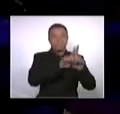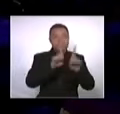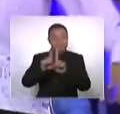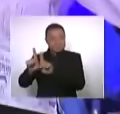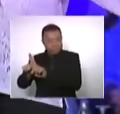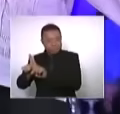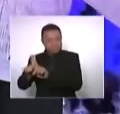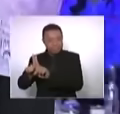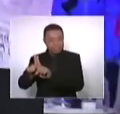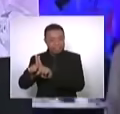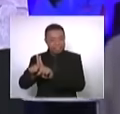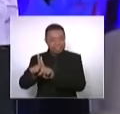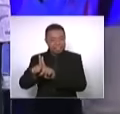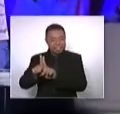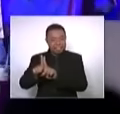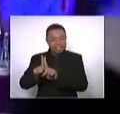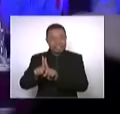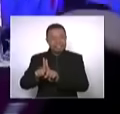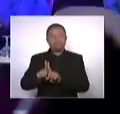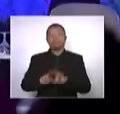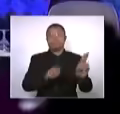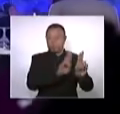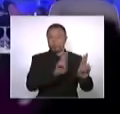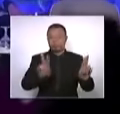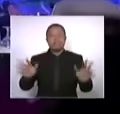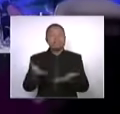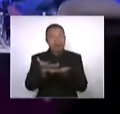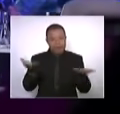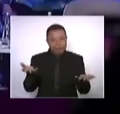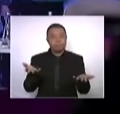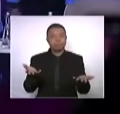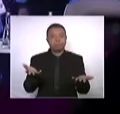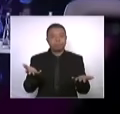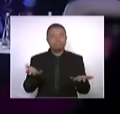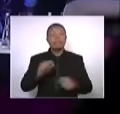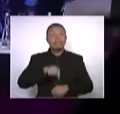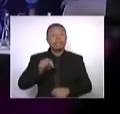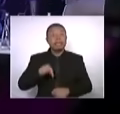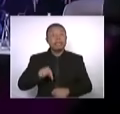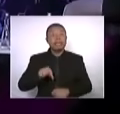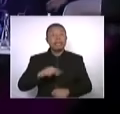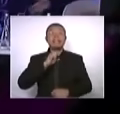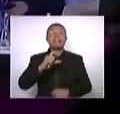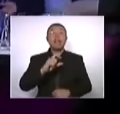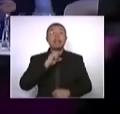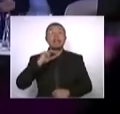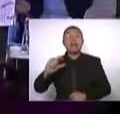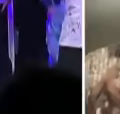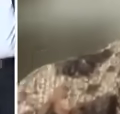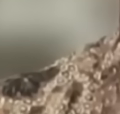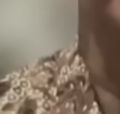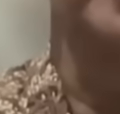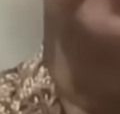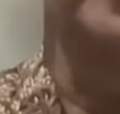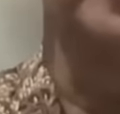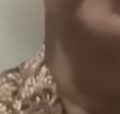manusia kan unik manusia akan menemukan personalitasnya sendiri juga gitu sebagai seorang Oke Baik terima kasih Prof sudah bergabung bersama kami